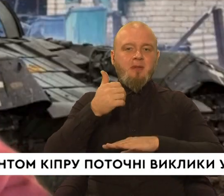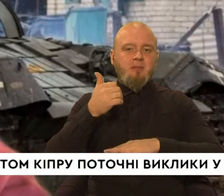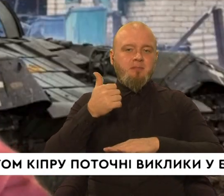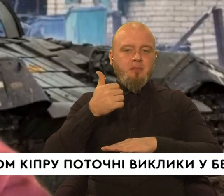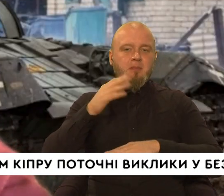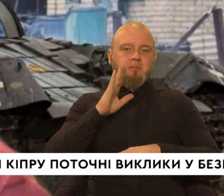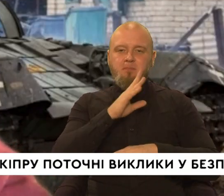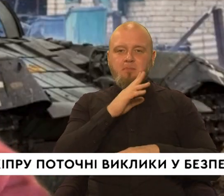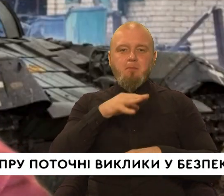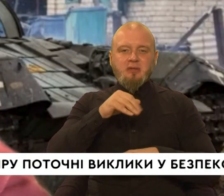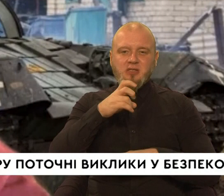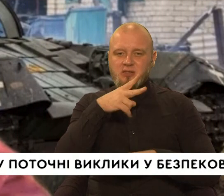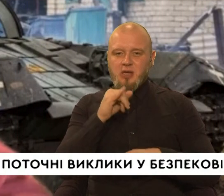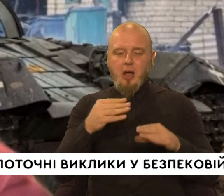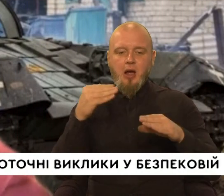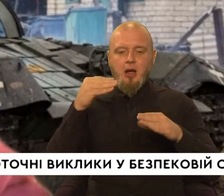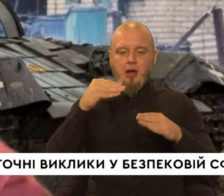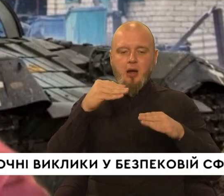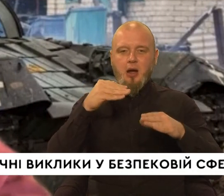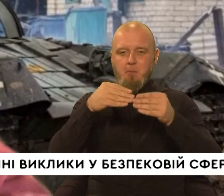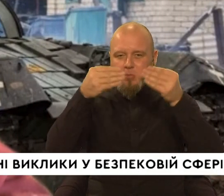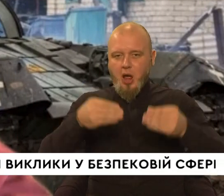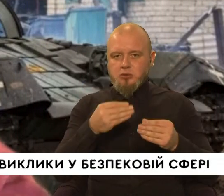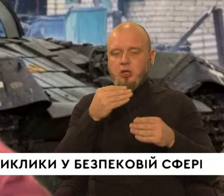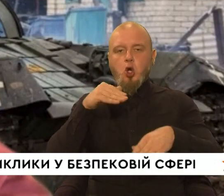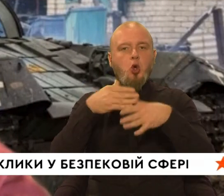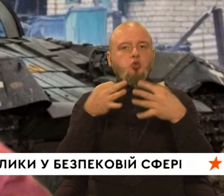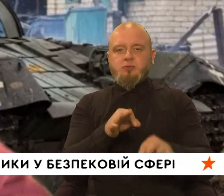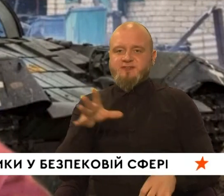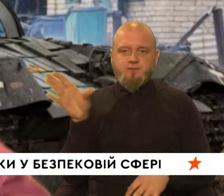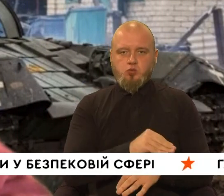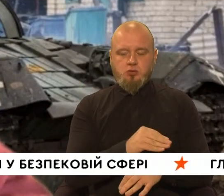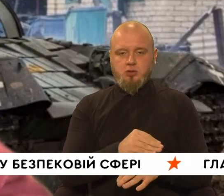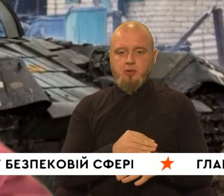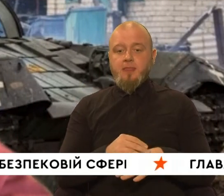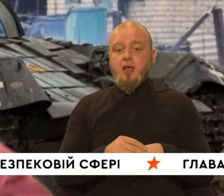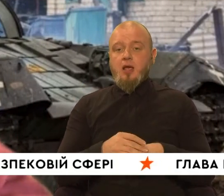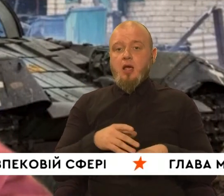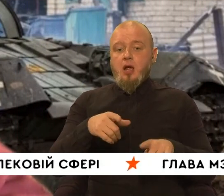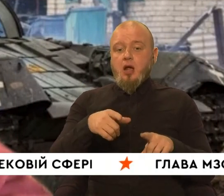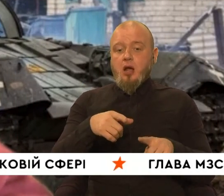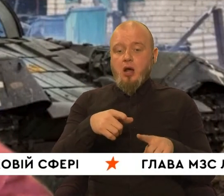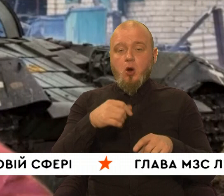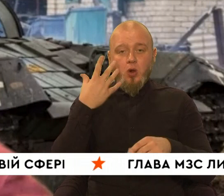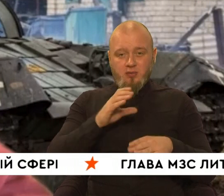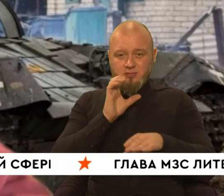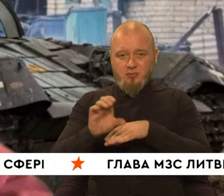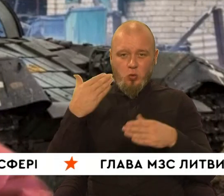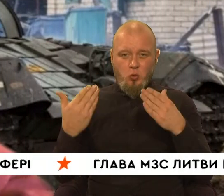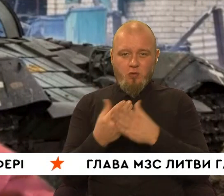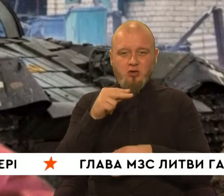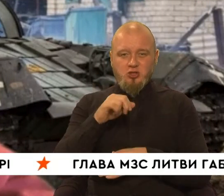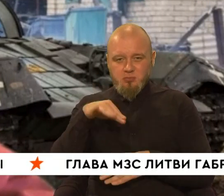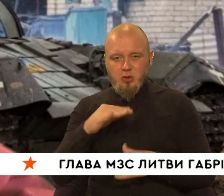доступні всюди. Де-факто неможливо попередити їхній експорт в Росію чи Іран. Коли виходять нові чіпи, нові